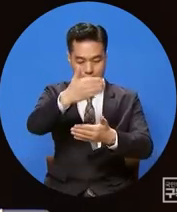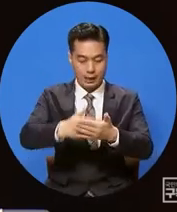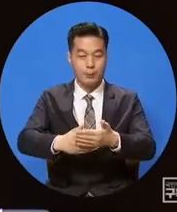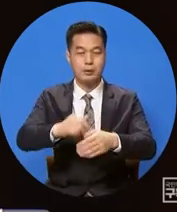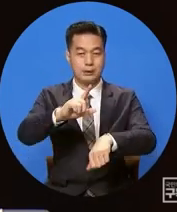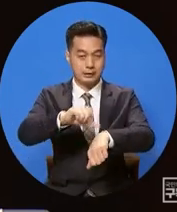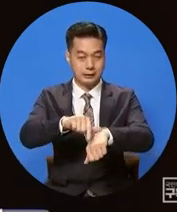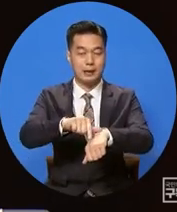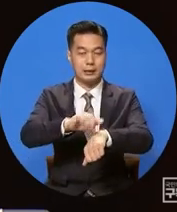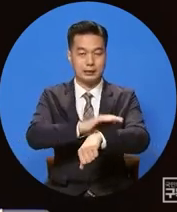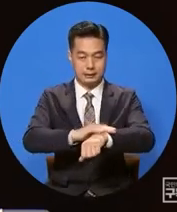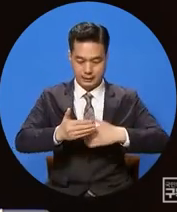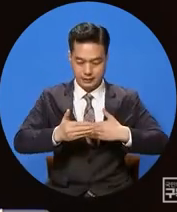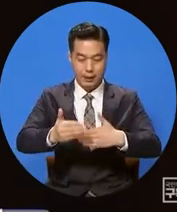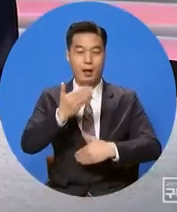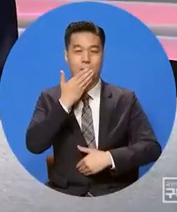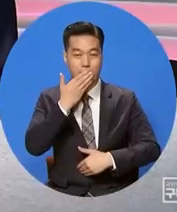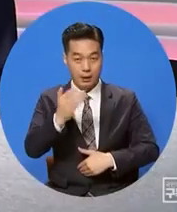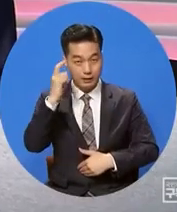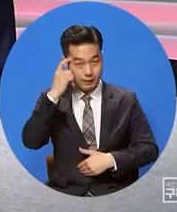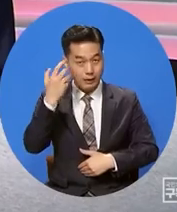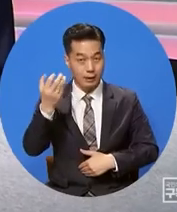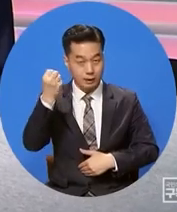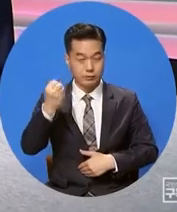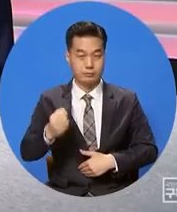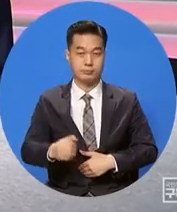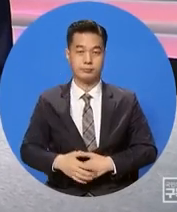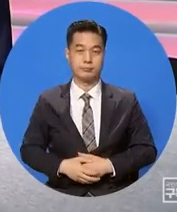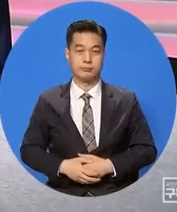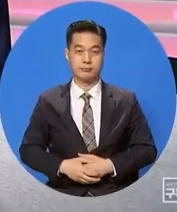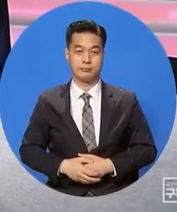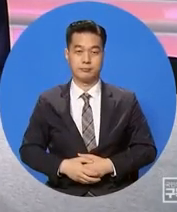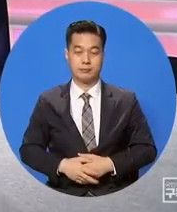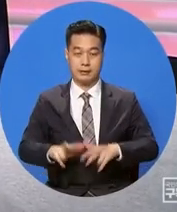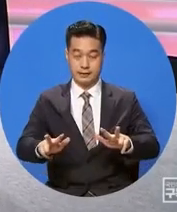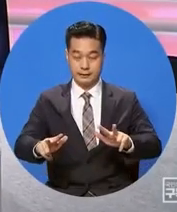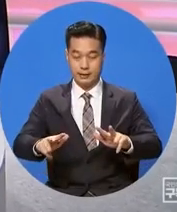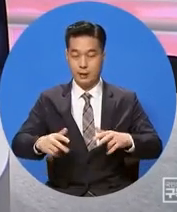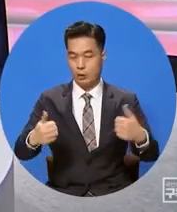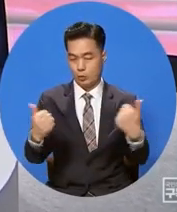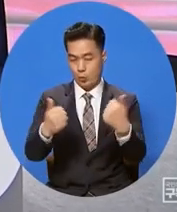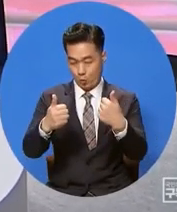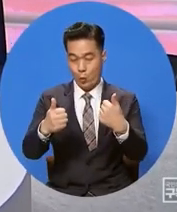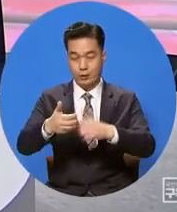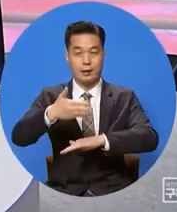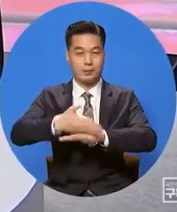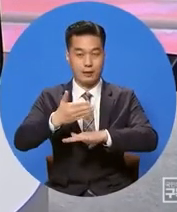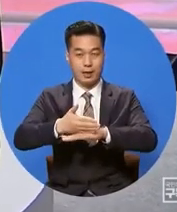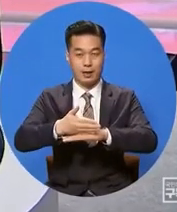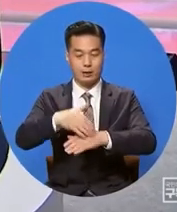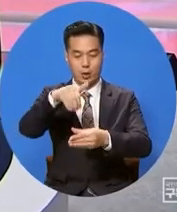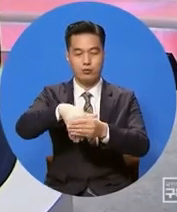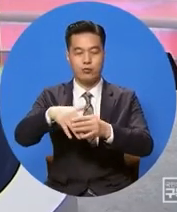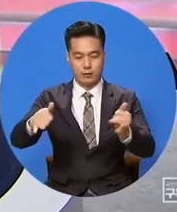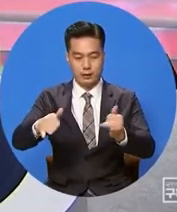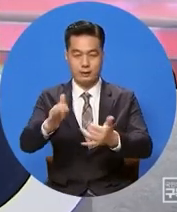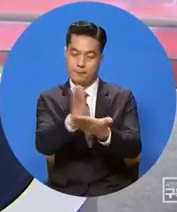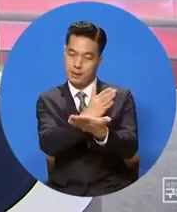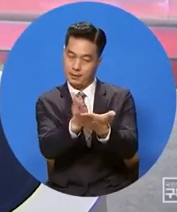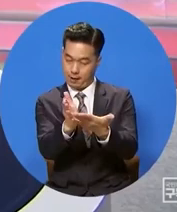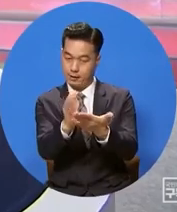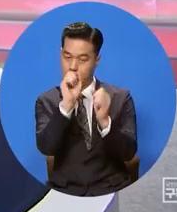토론에서도 진행해 줄 수 있으라고 믿고요. 자 이제 이 치열한 토론 감사드리고 유권자들께도 판단의 기회가 주어졌기를